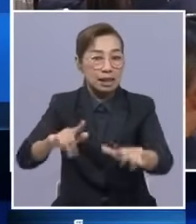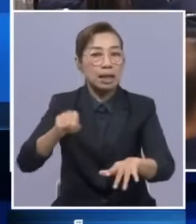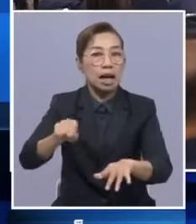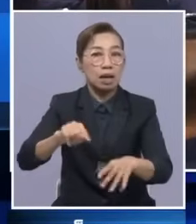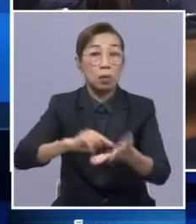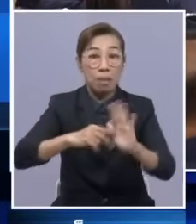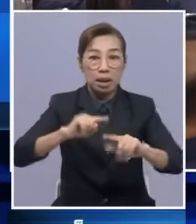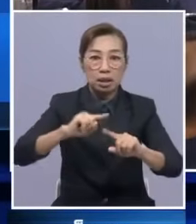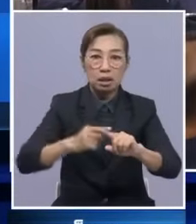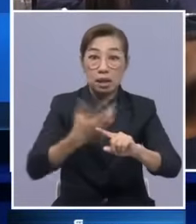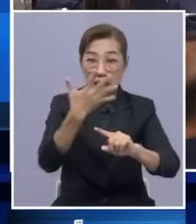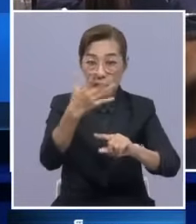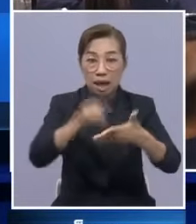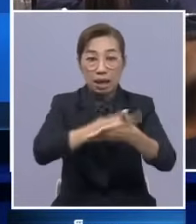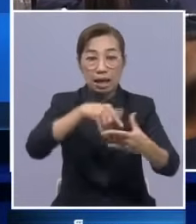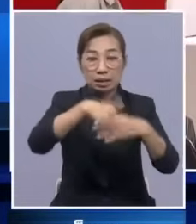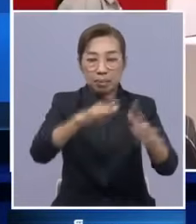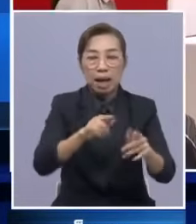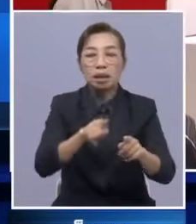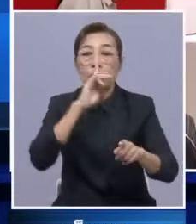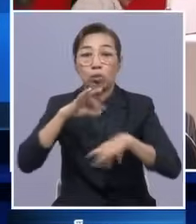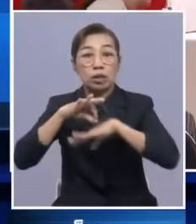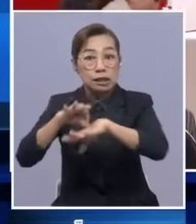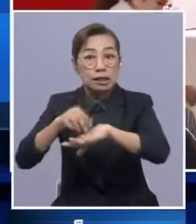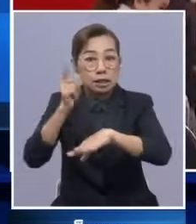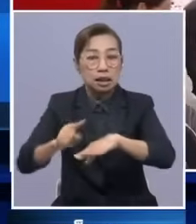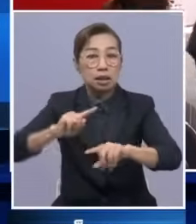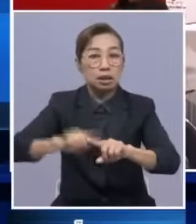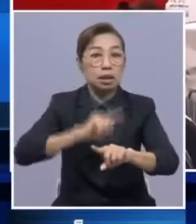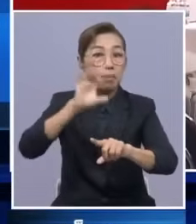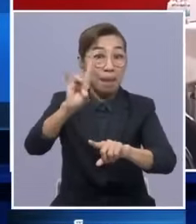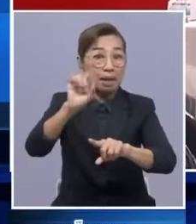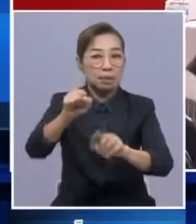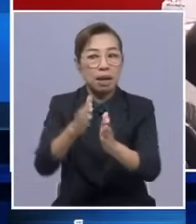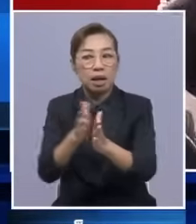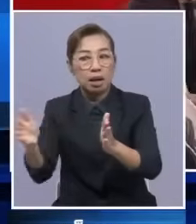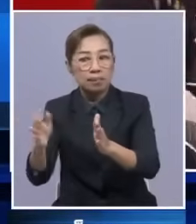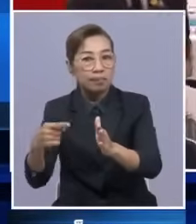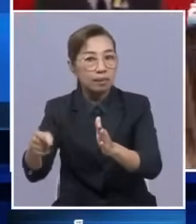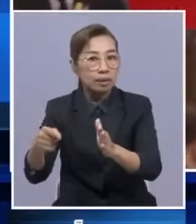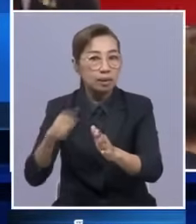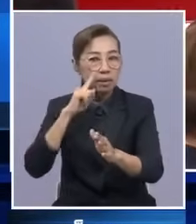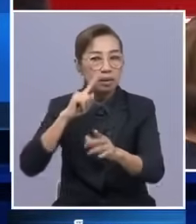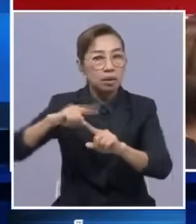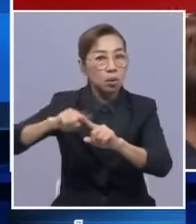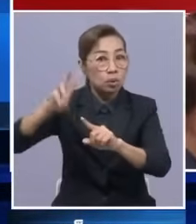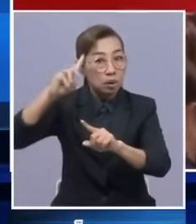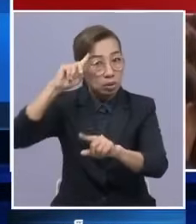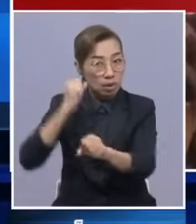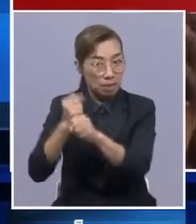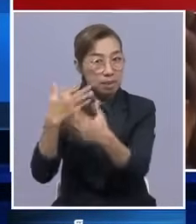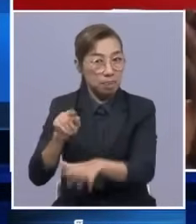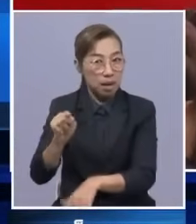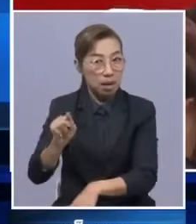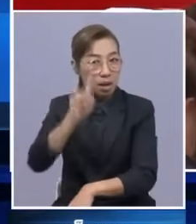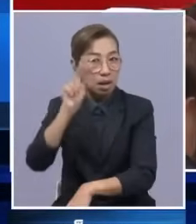า ถ้าบวกไปอีก3เดือนคิดว่าจะเสร็จไหมมอเตอร์เวย์ นั่นน่ะสิ อันนี้เป็นสิ่งที่เพื่อไทยประกาศไว้เองนะฮะ ว่ามอเตอร์เวย์บางปะอินโคราชจะ